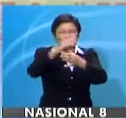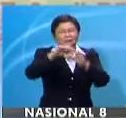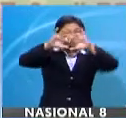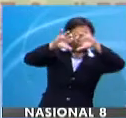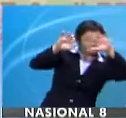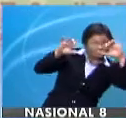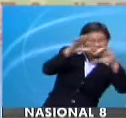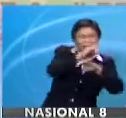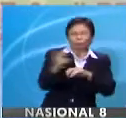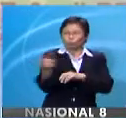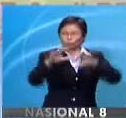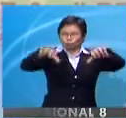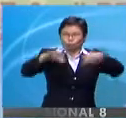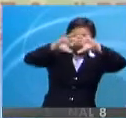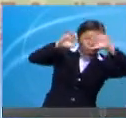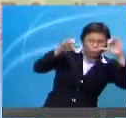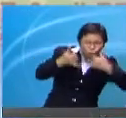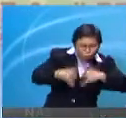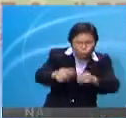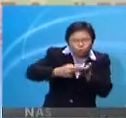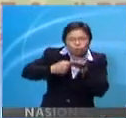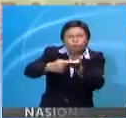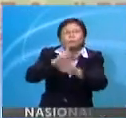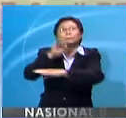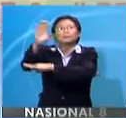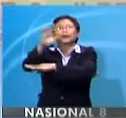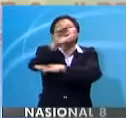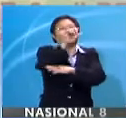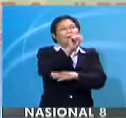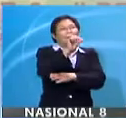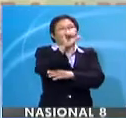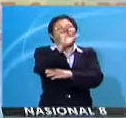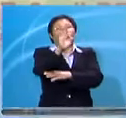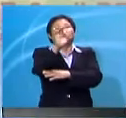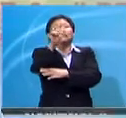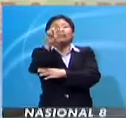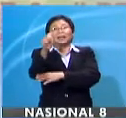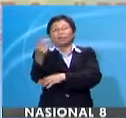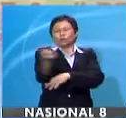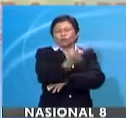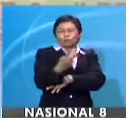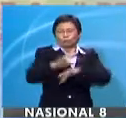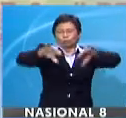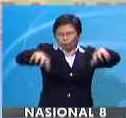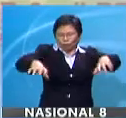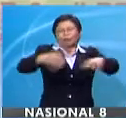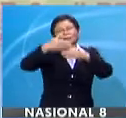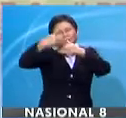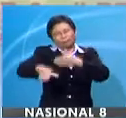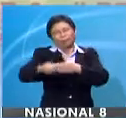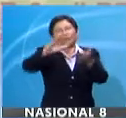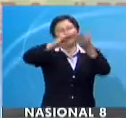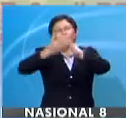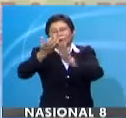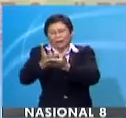meneroka kemungkinan meneruskan rundingan perjanjian perdagangan bebas atau FTA antara kedua-dua rantau selepas